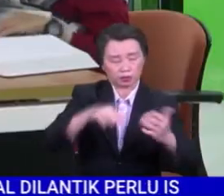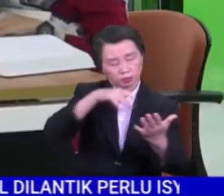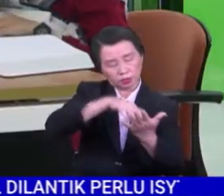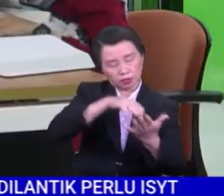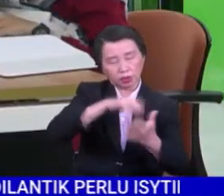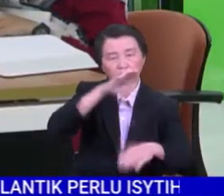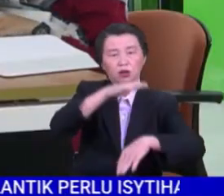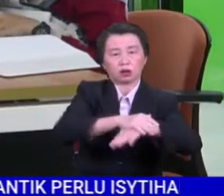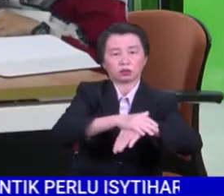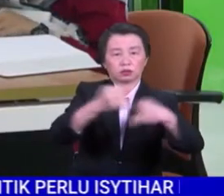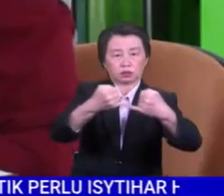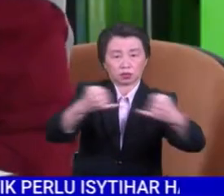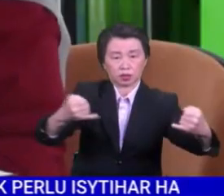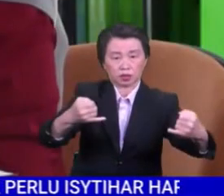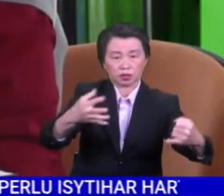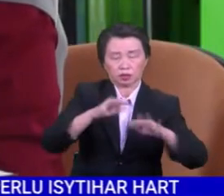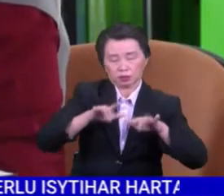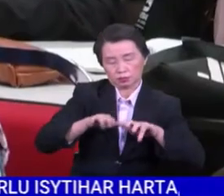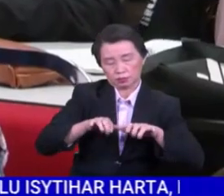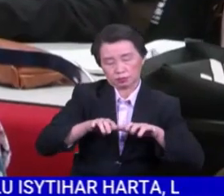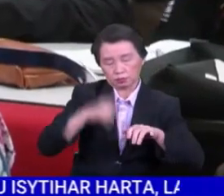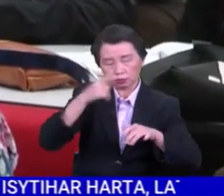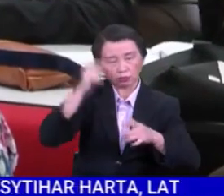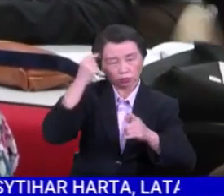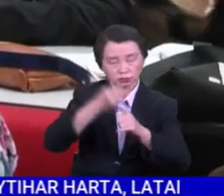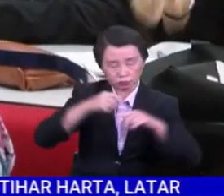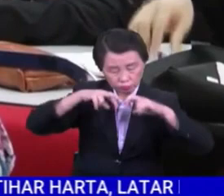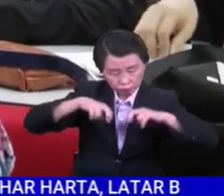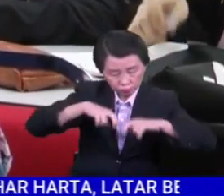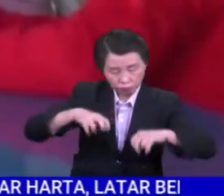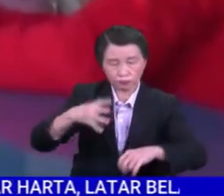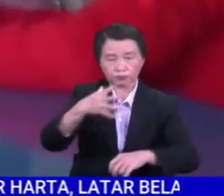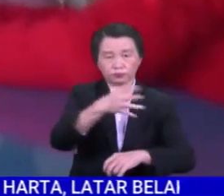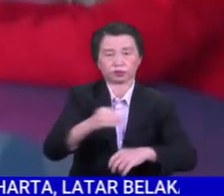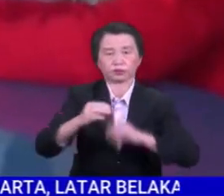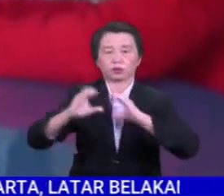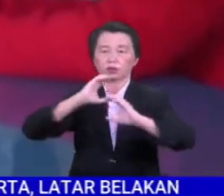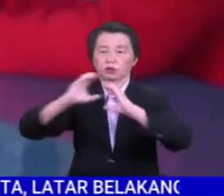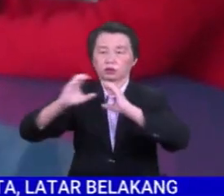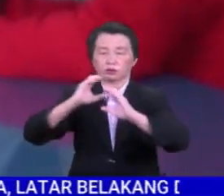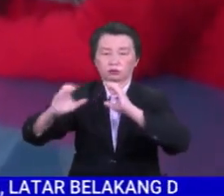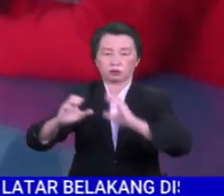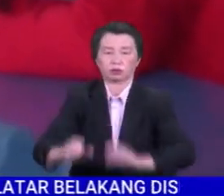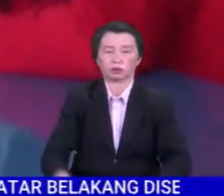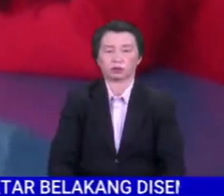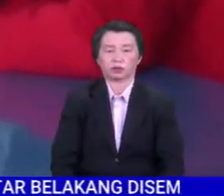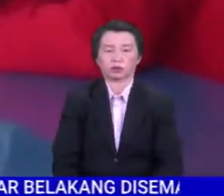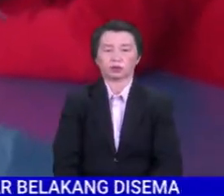pembelajaran dalam talian, melayari internet untuk tujuan penyelidikan dan komunikasi.